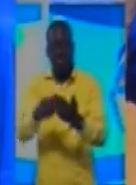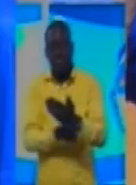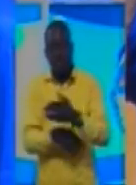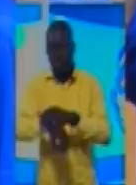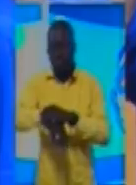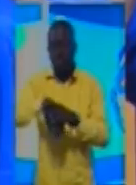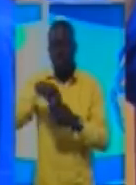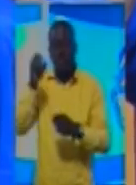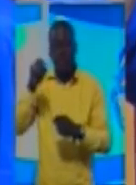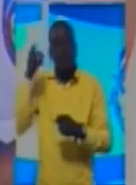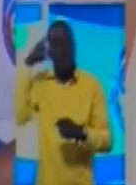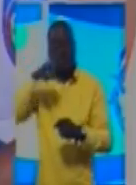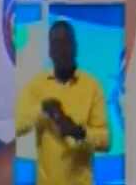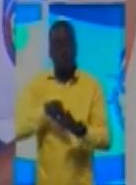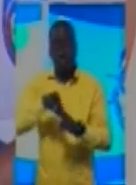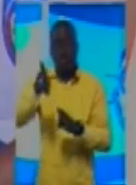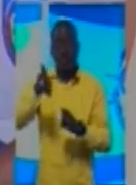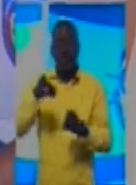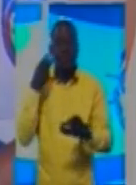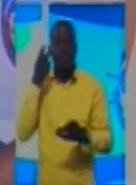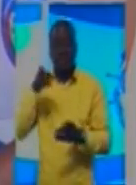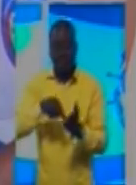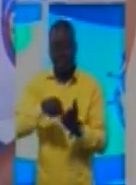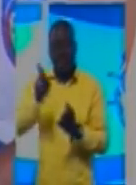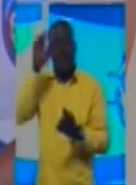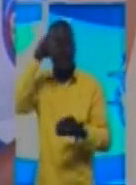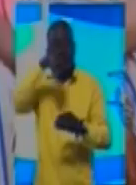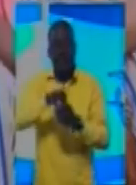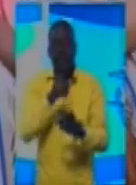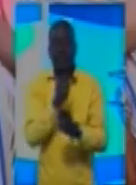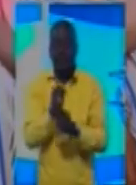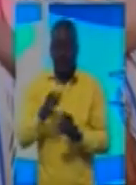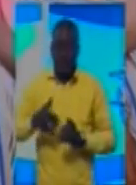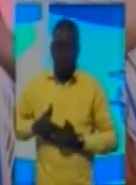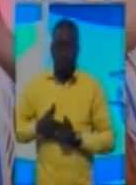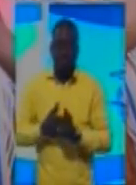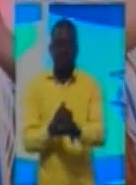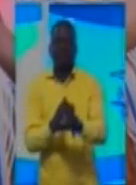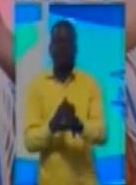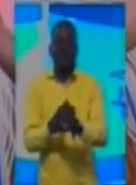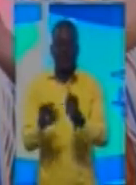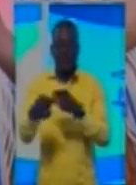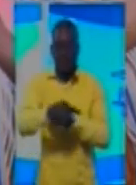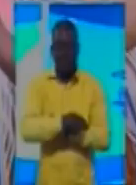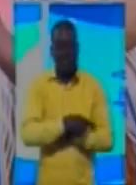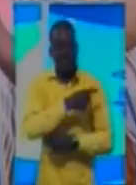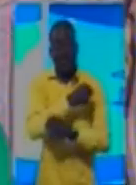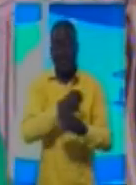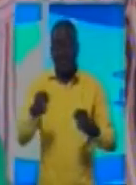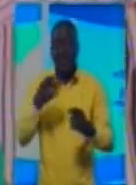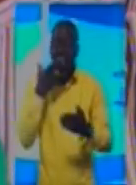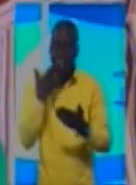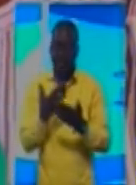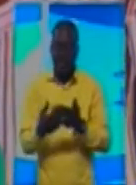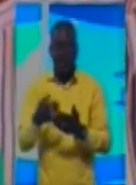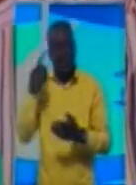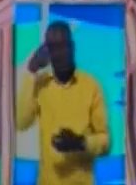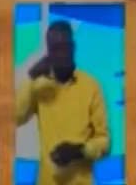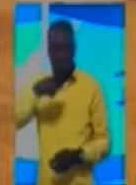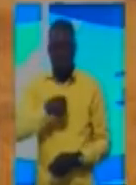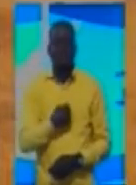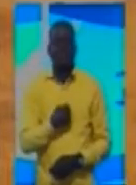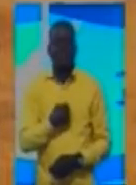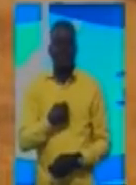déjà que ces domaines visés payent au-delà de la passion qui les guide. Ce jour est un jour vraiment très béni pour moi parce que